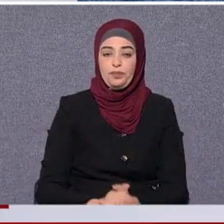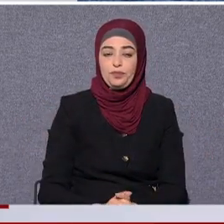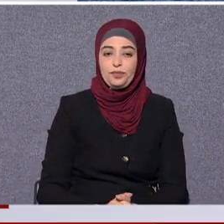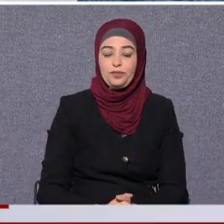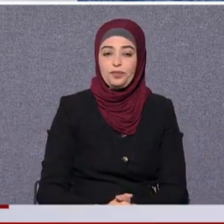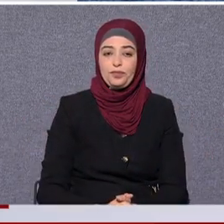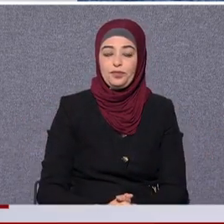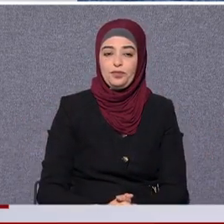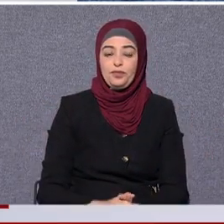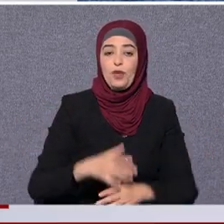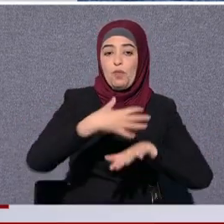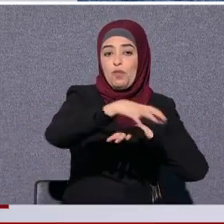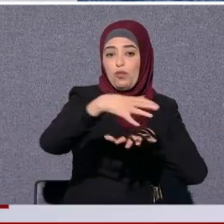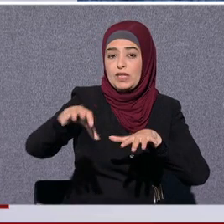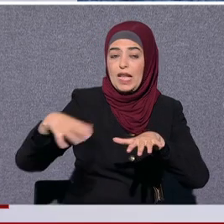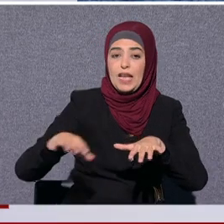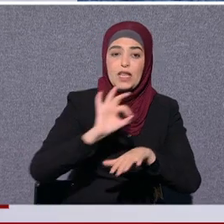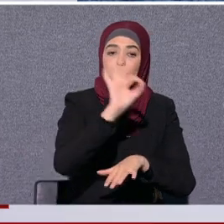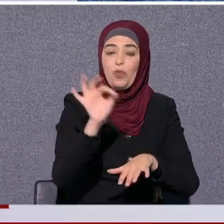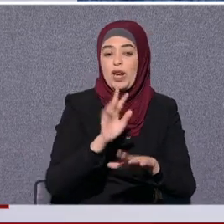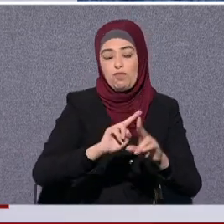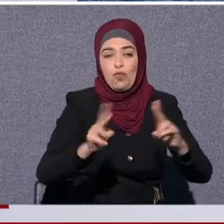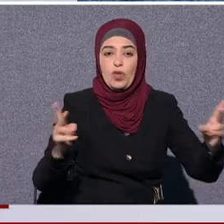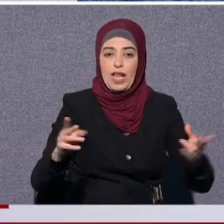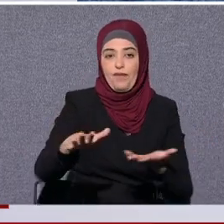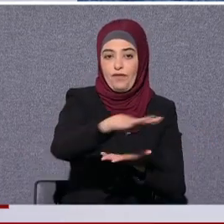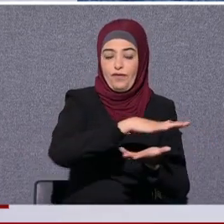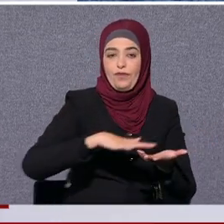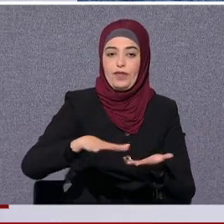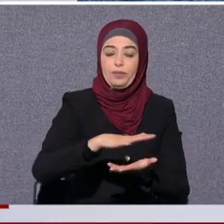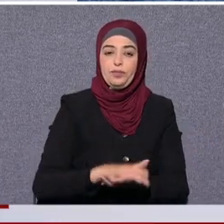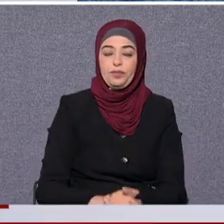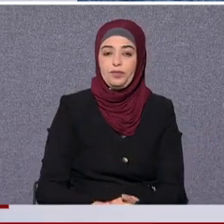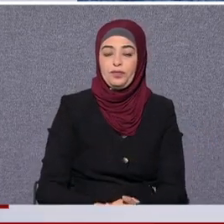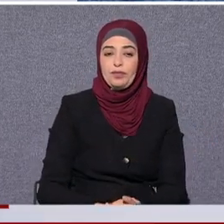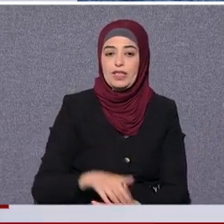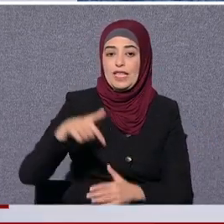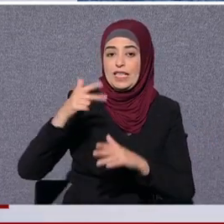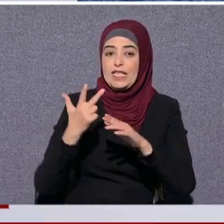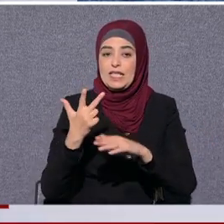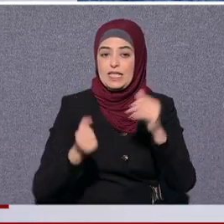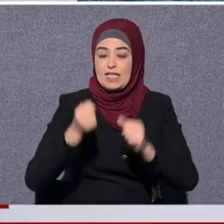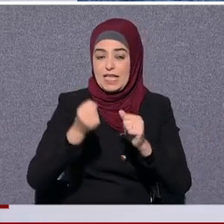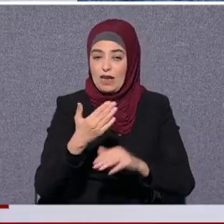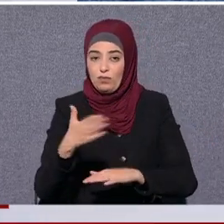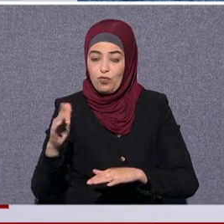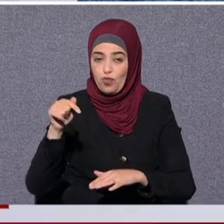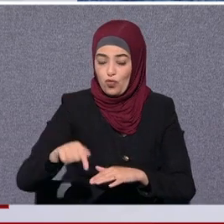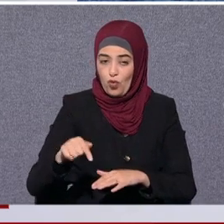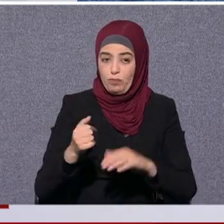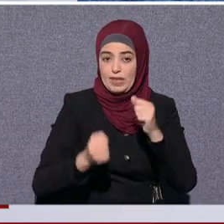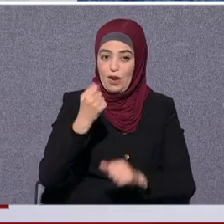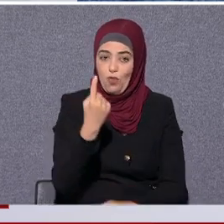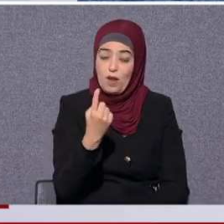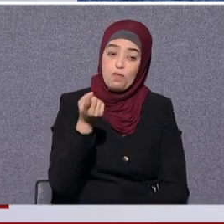ست فرق موزعين على اكثر من مكان، يعني 3 سيارات ان شاء الله، اليوم سياره